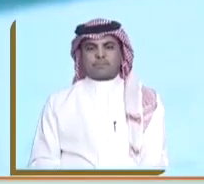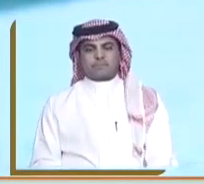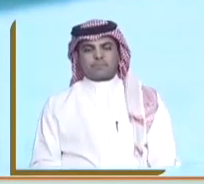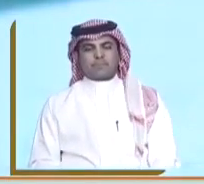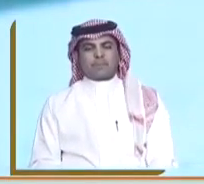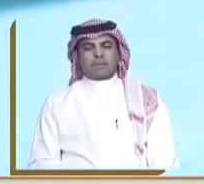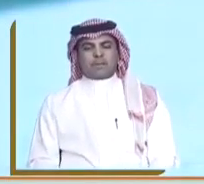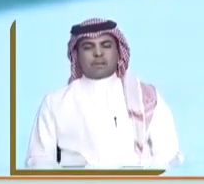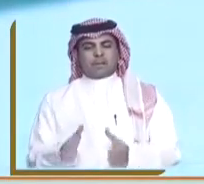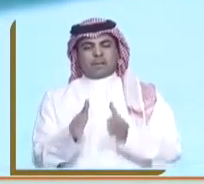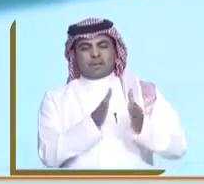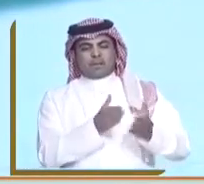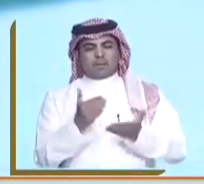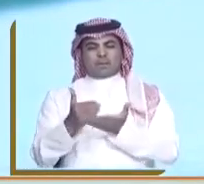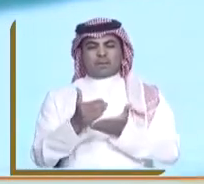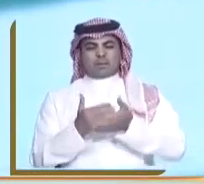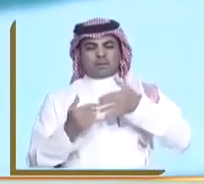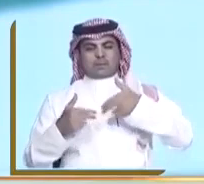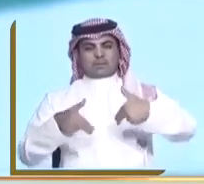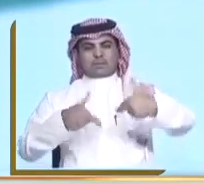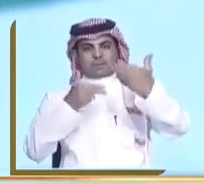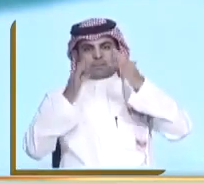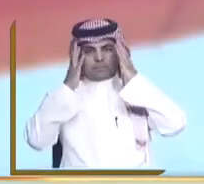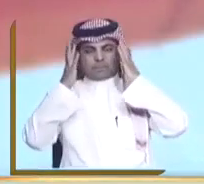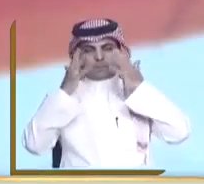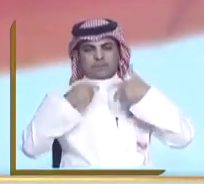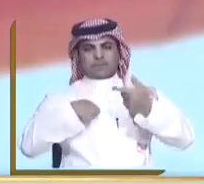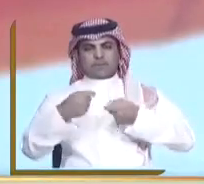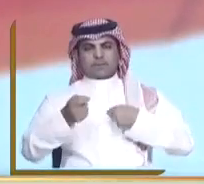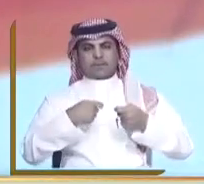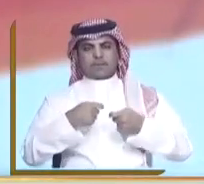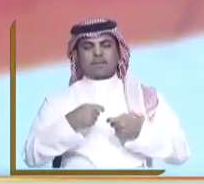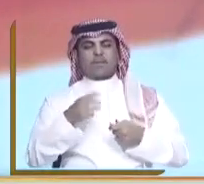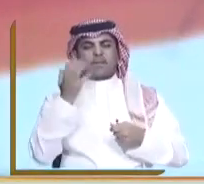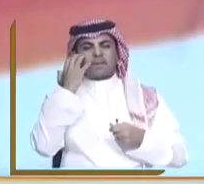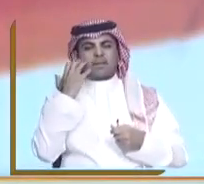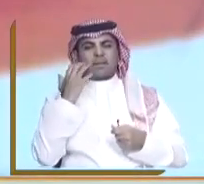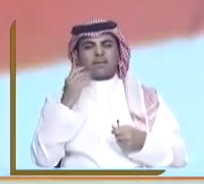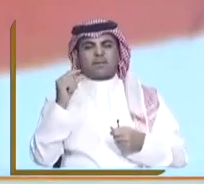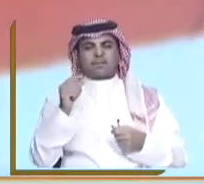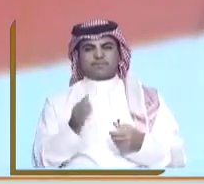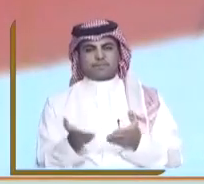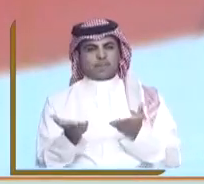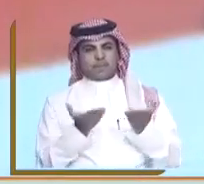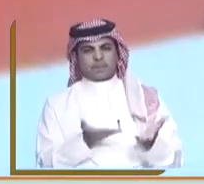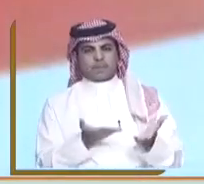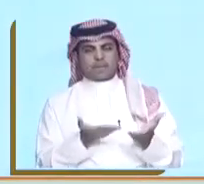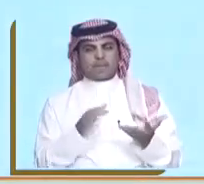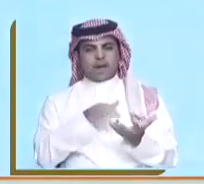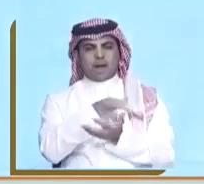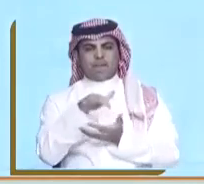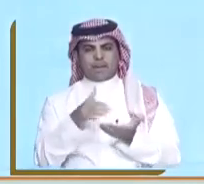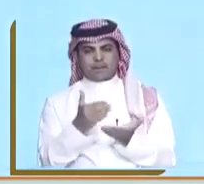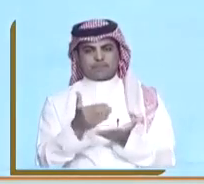وللحديث اكثر انضموا لنا عبر سكايب الخبير الاقتصادي الدكتور محمد القحطاني دكتور بدايه اهلا بك في هذه النشره